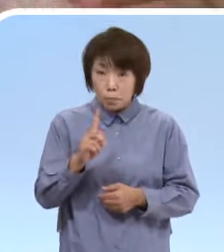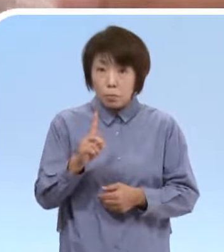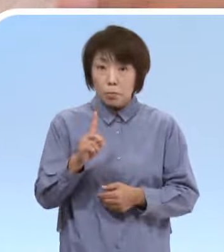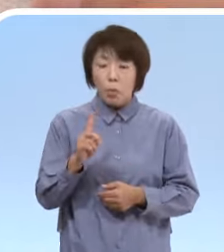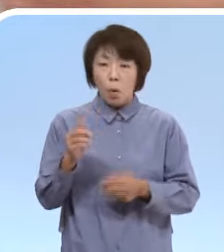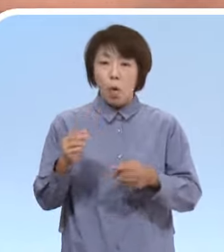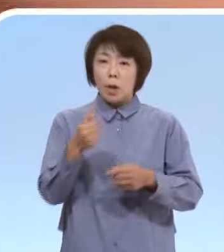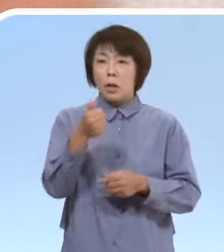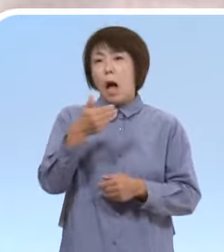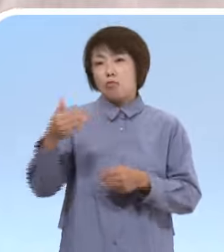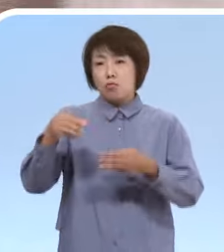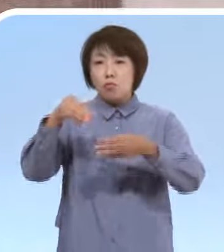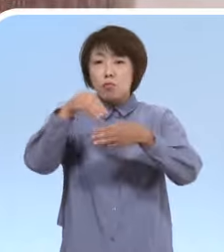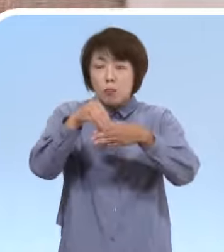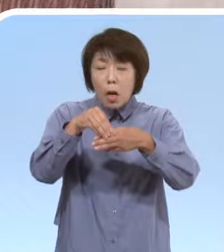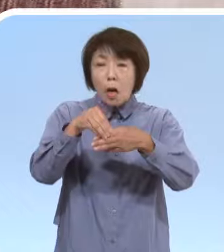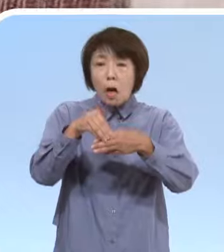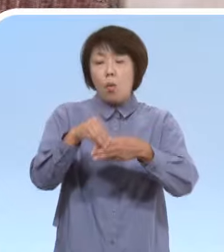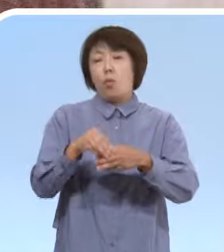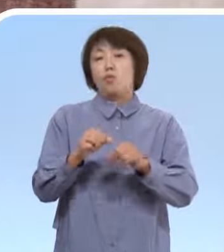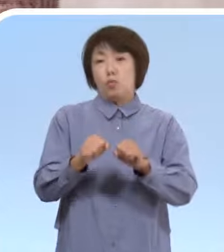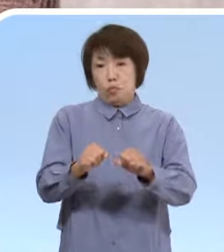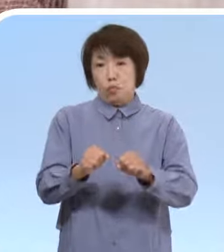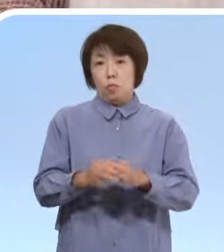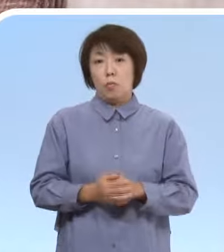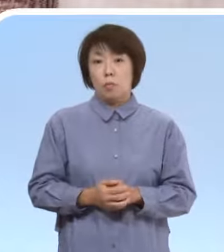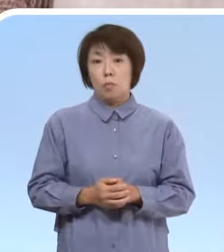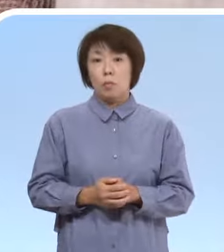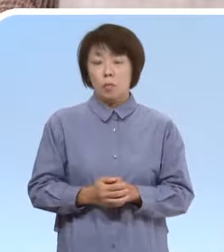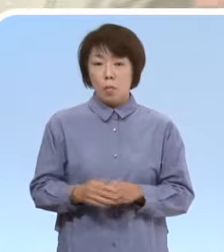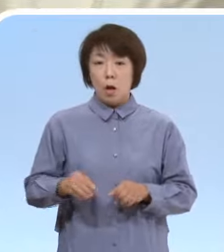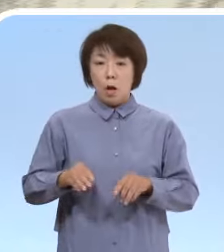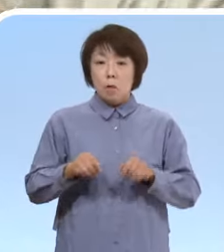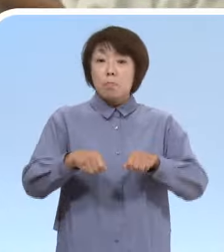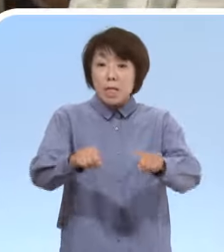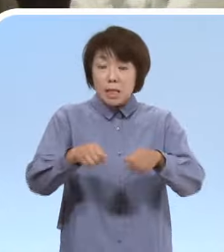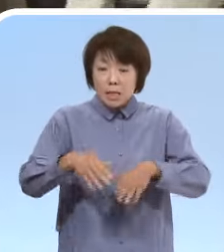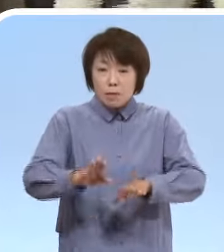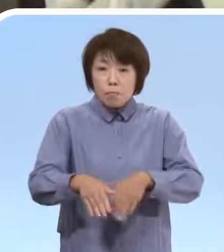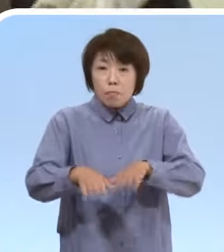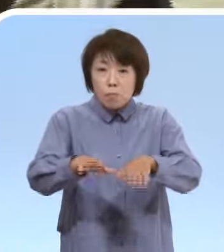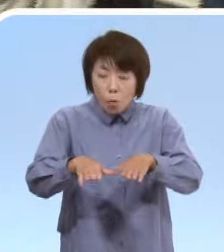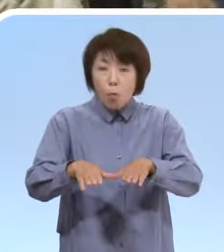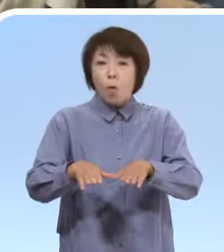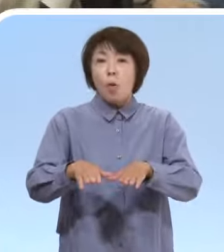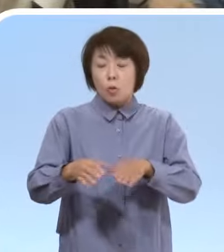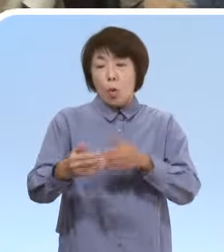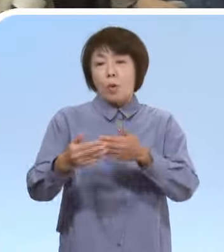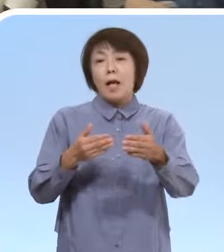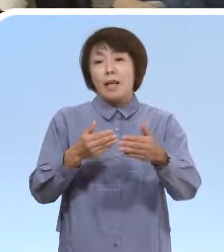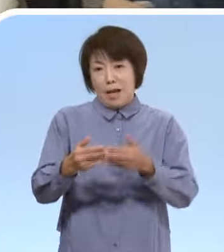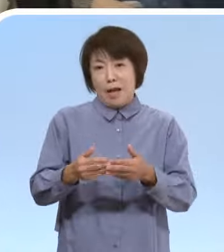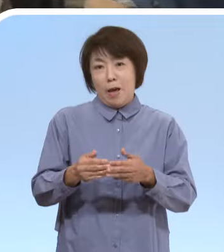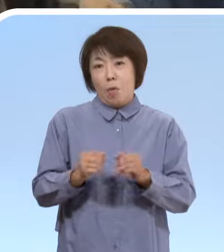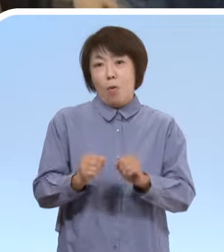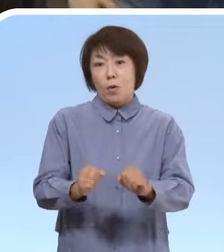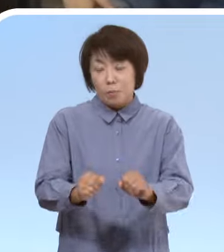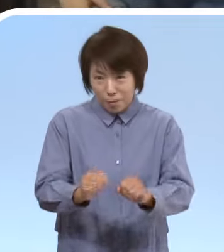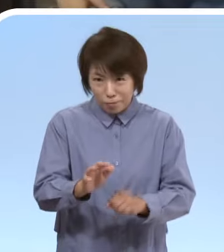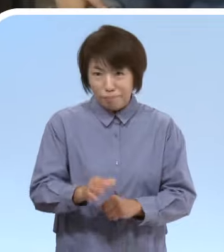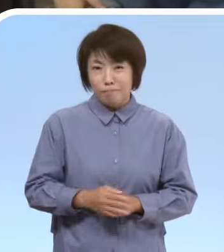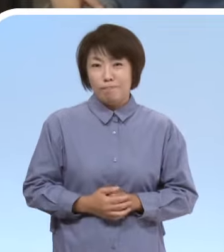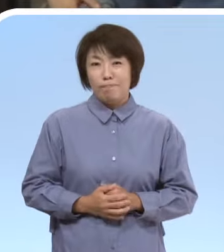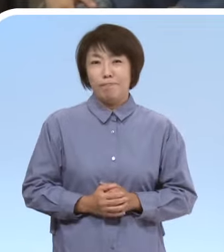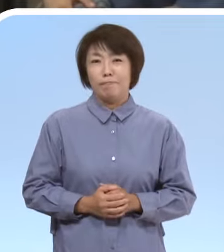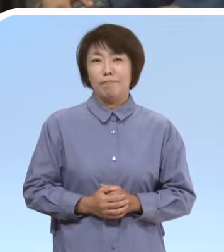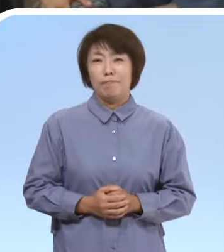続いてはそれにタグ付けを行います。 足踏みのミシンを踏んでいただいて、 はい はい、ちょっと体験